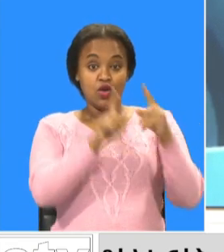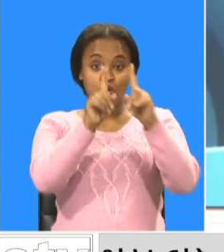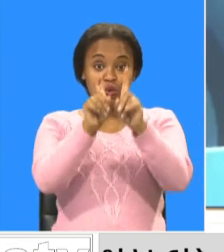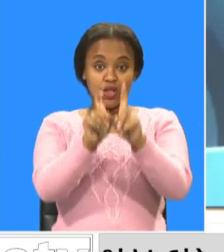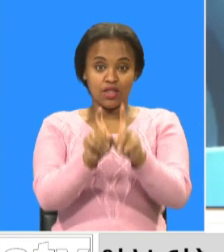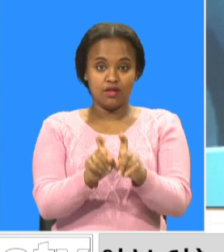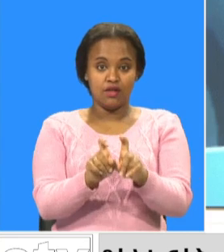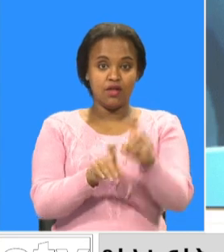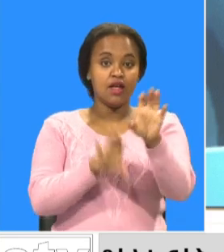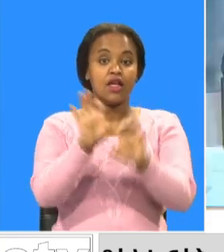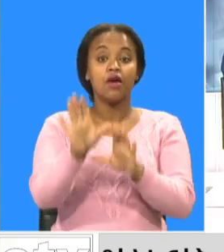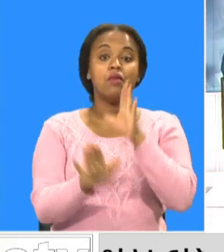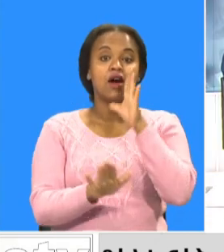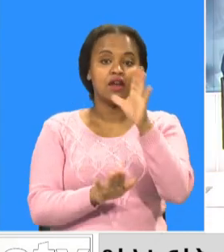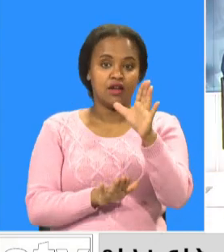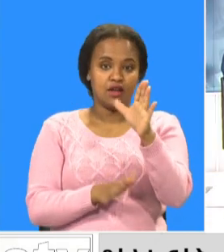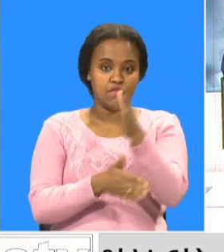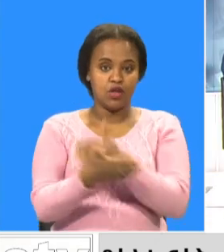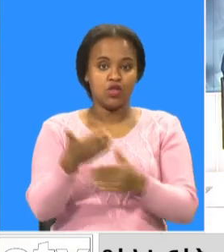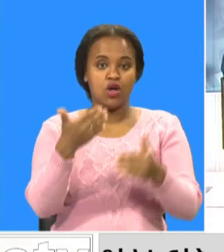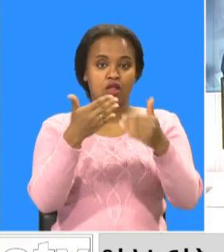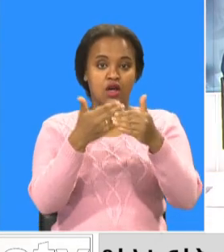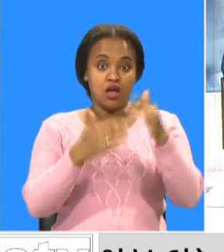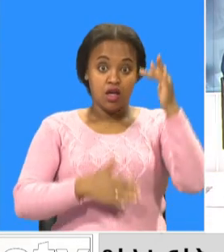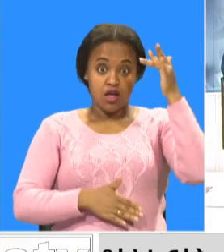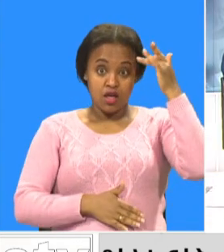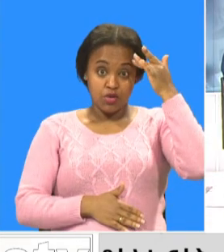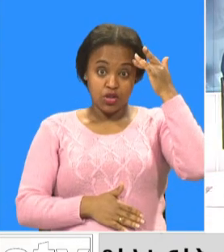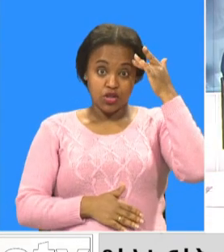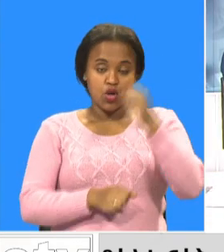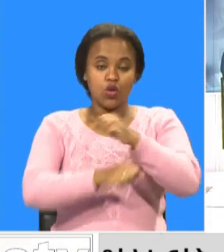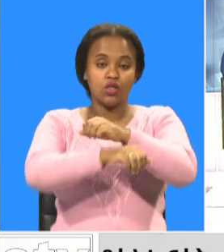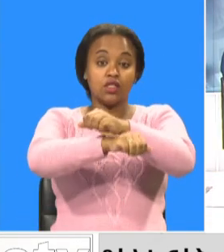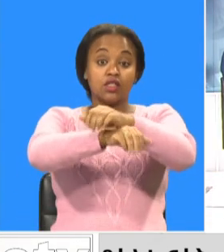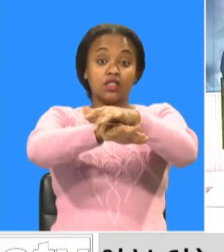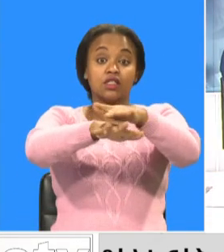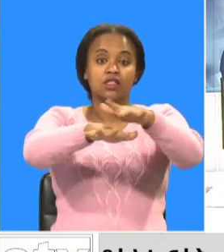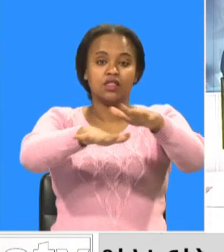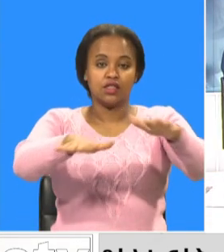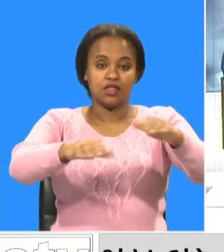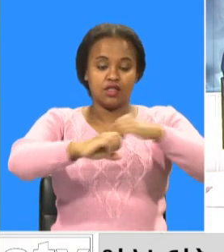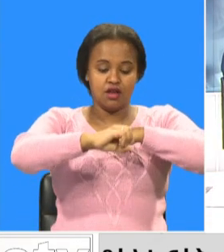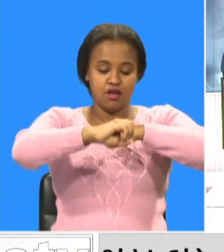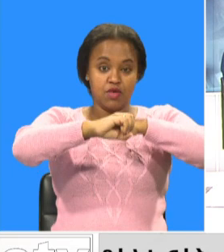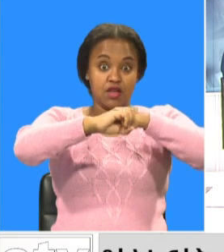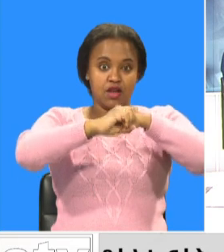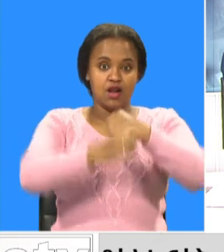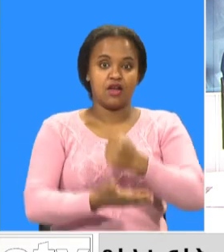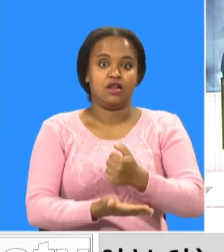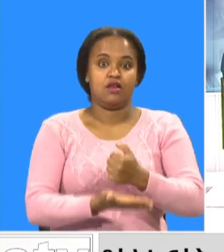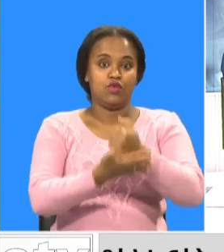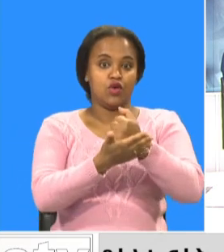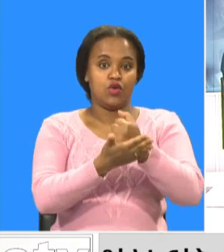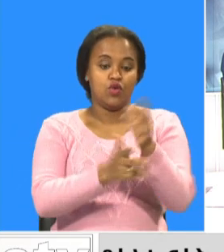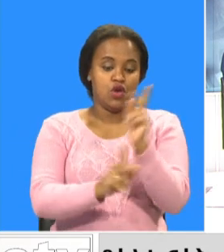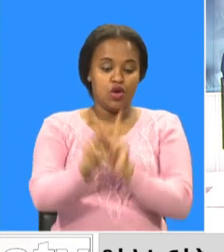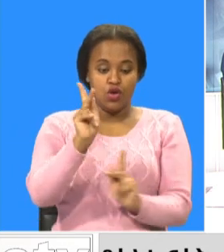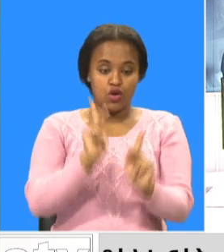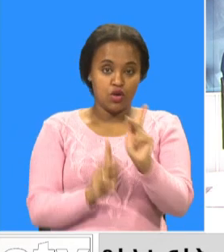ቁጥጥር የማይደረግባቸውም አጠቃላይ የበሽታውን ስርጭት ለመከላከል የሚረዱ ህብረተሰቡም